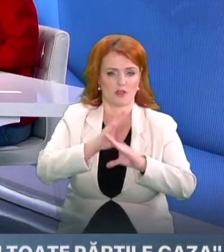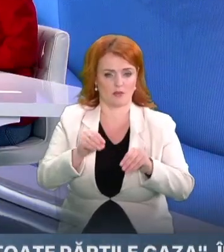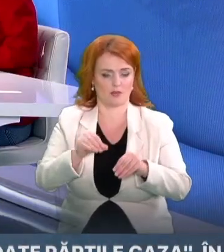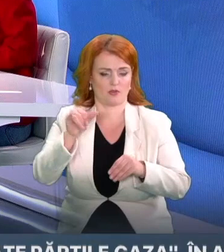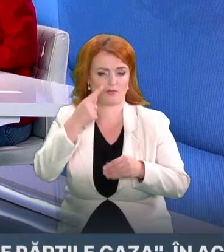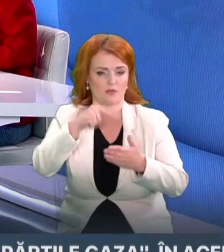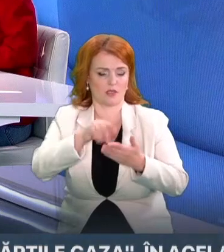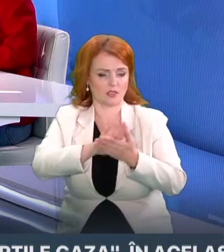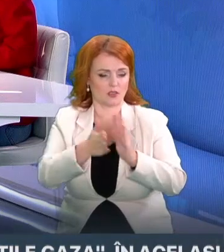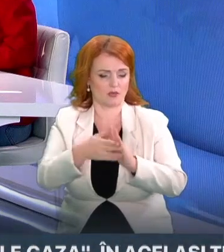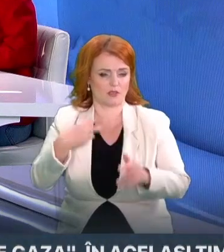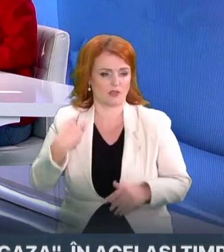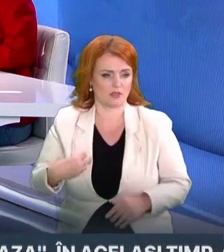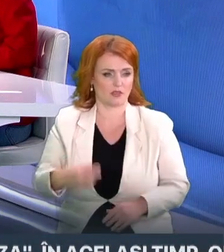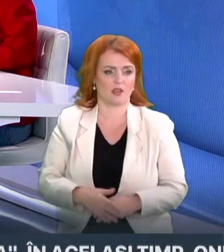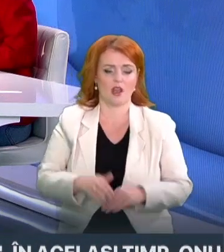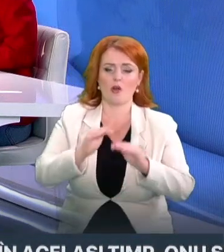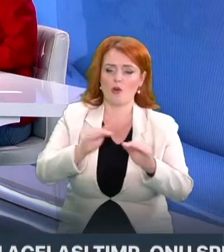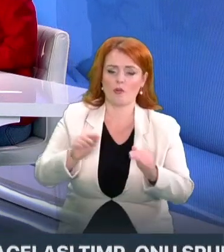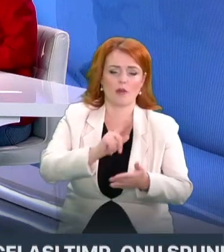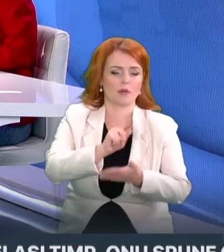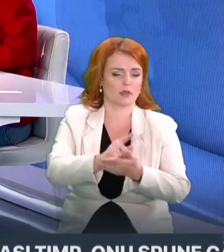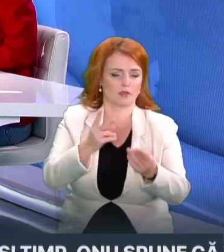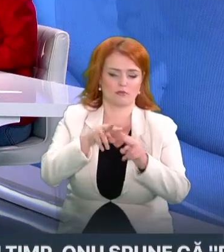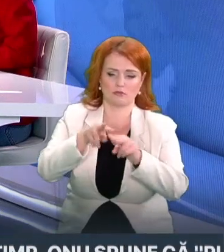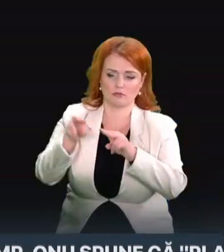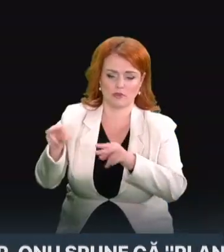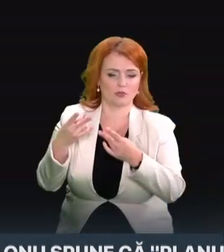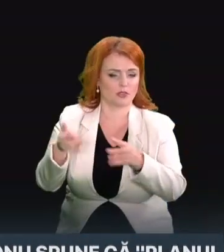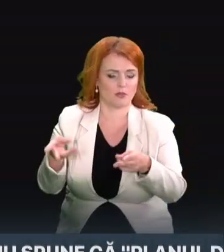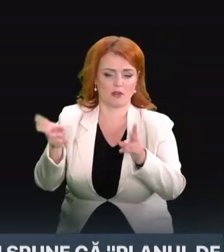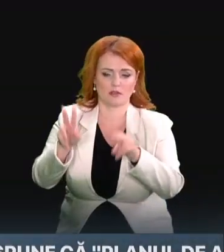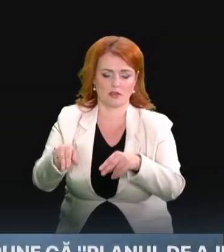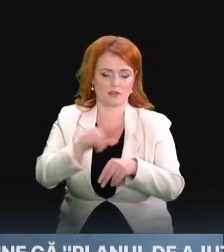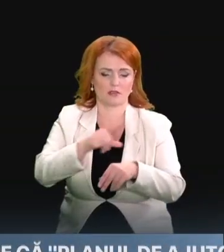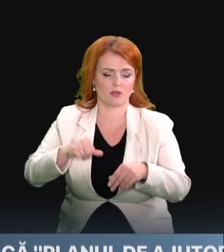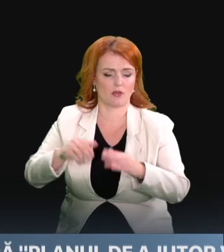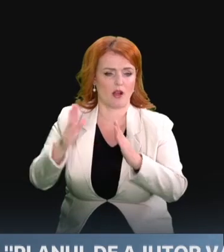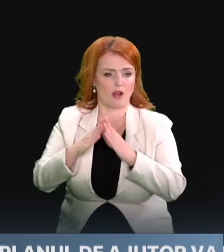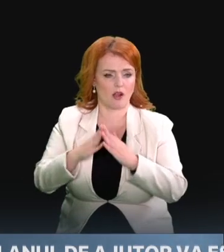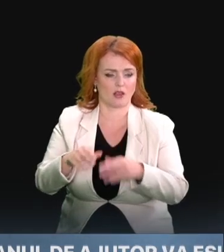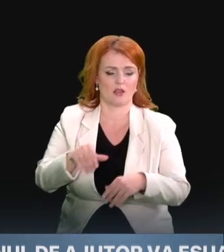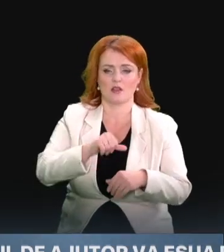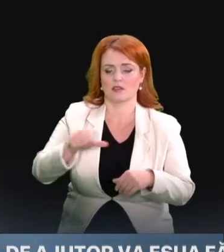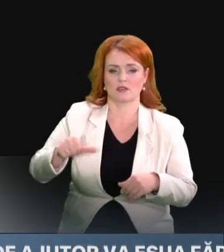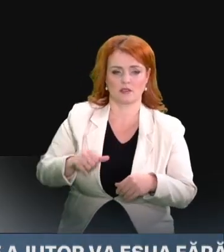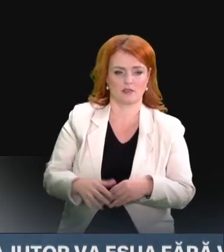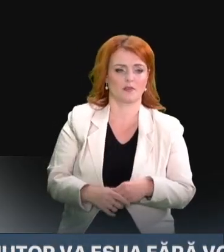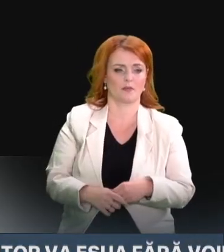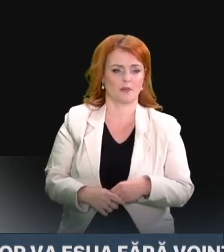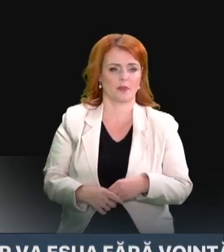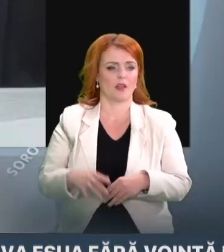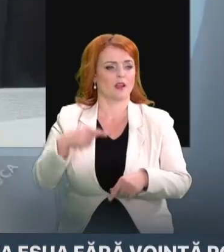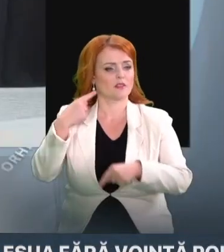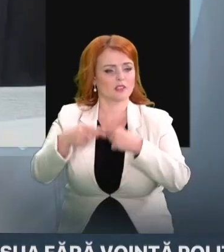Copiii, în primul rând, copiii trebuie supravegheați. Nu lăsați acasă în voie lor, adică trebuie să